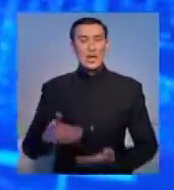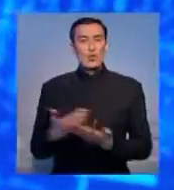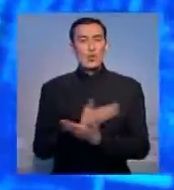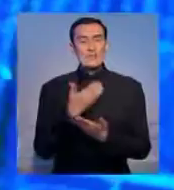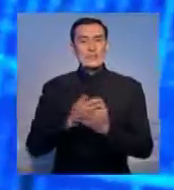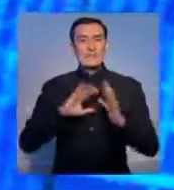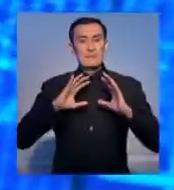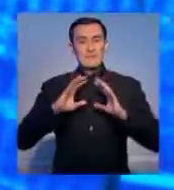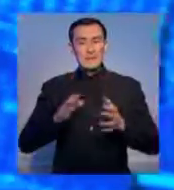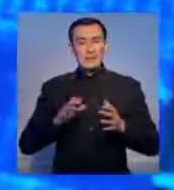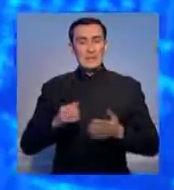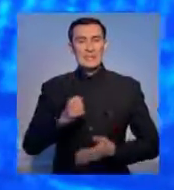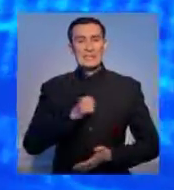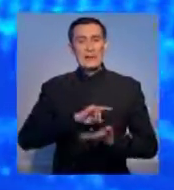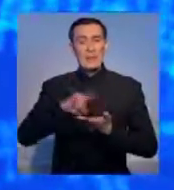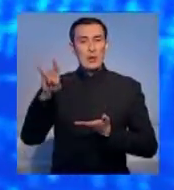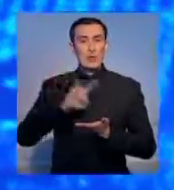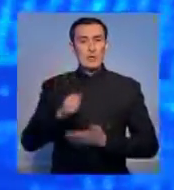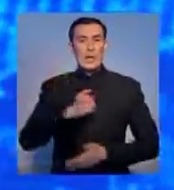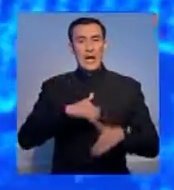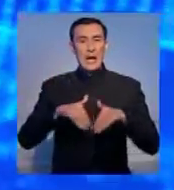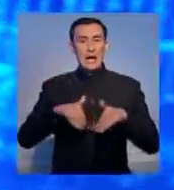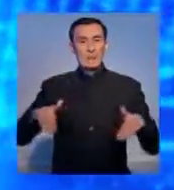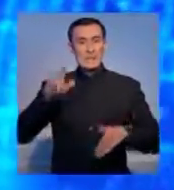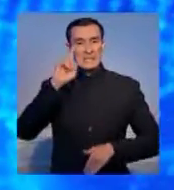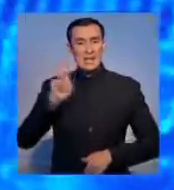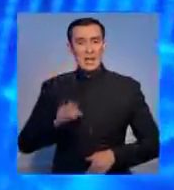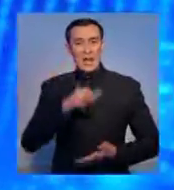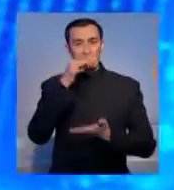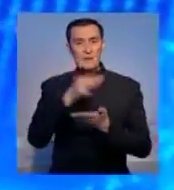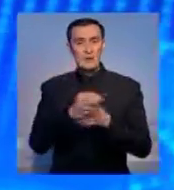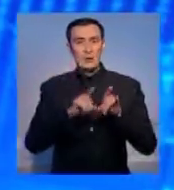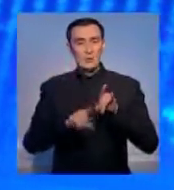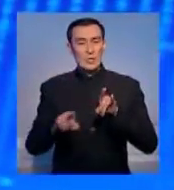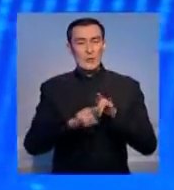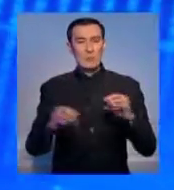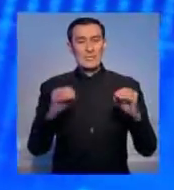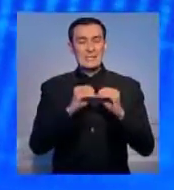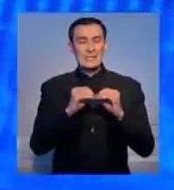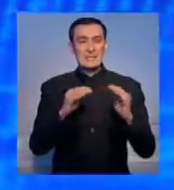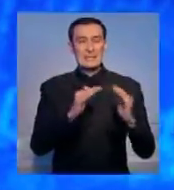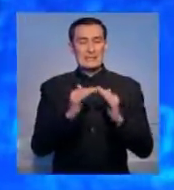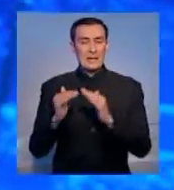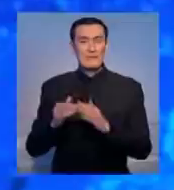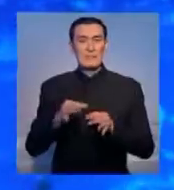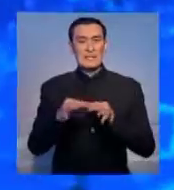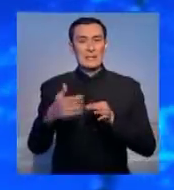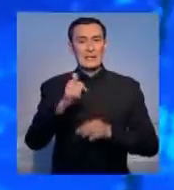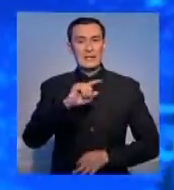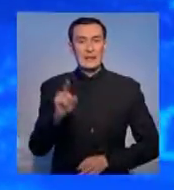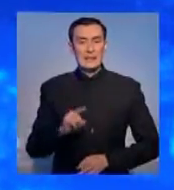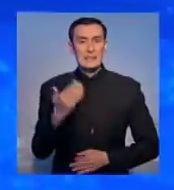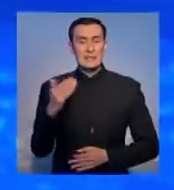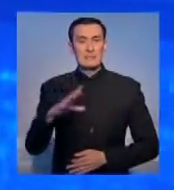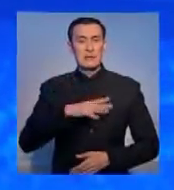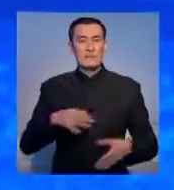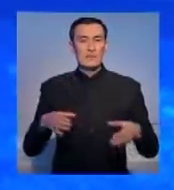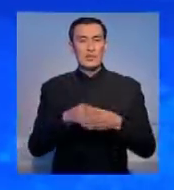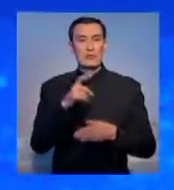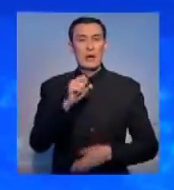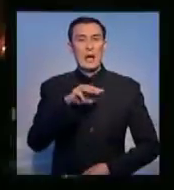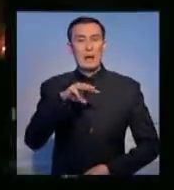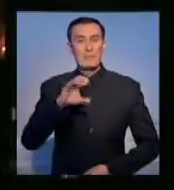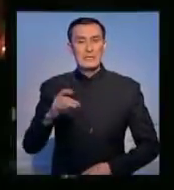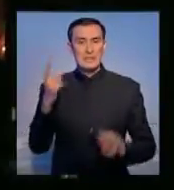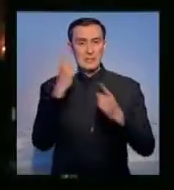событий из-за рубежа. Самолеты армии обороны Израиля нанесли ответные удары по 10 целям в секторе Газа. Все они принадлежали движению «Хамас». Об этом